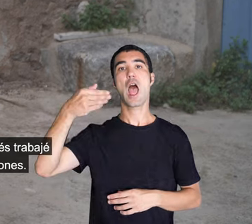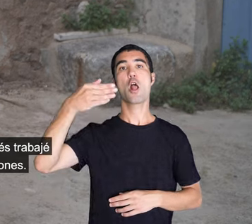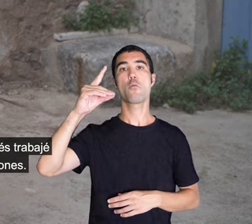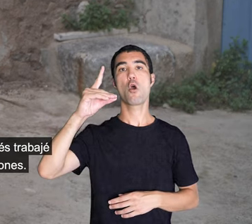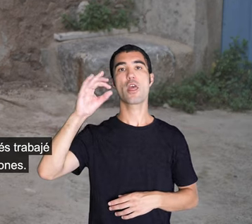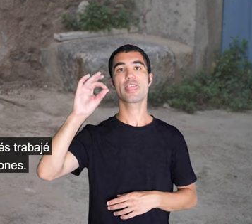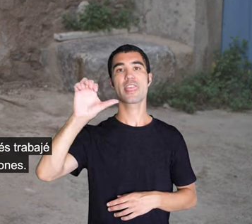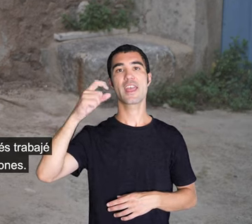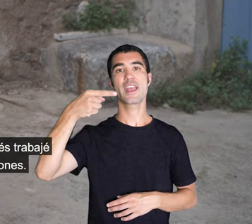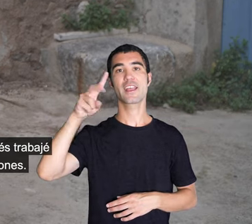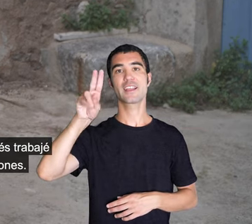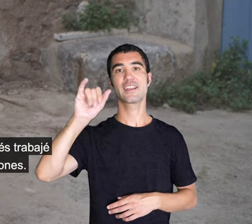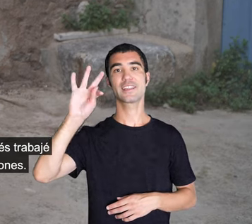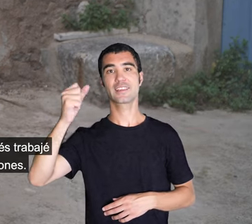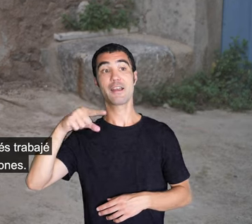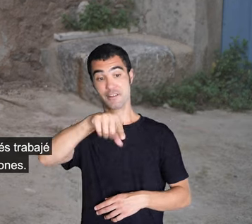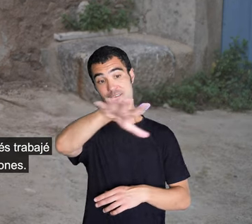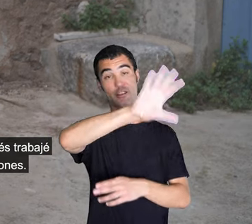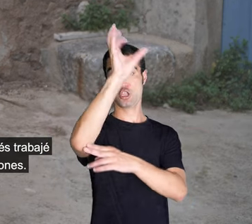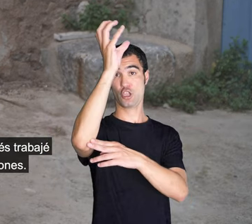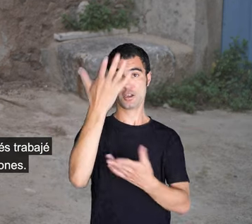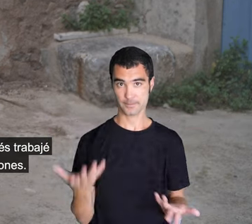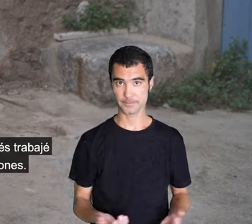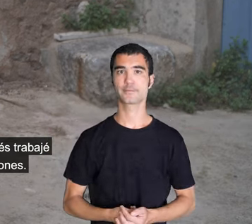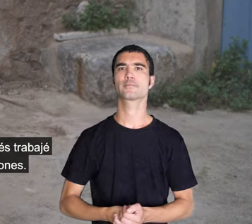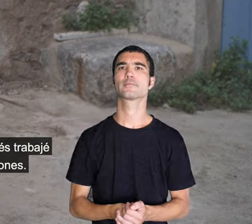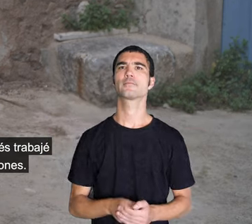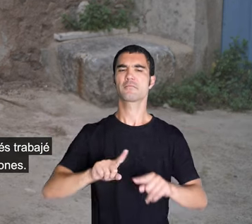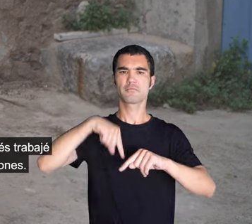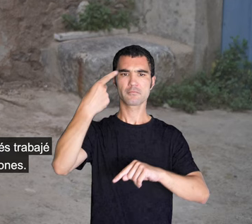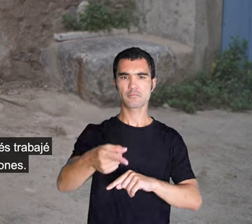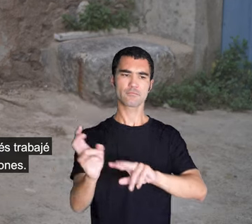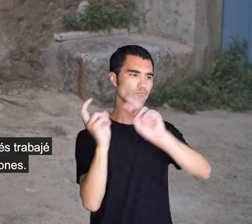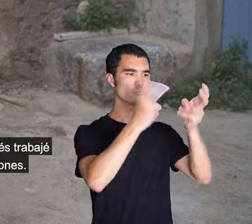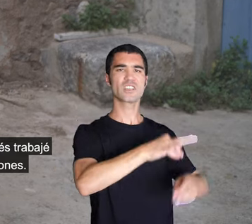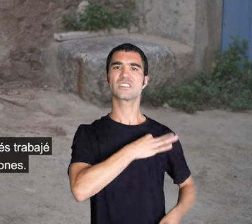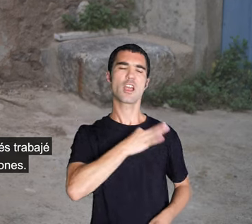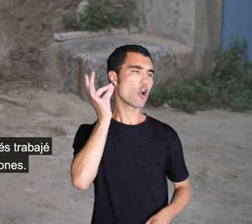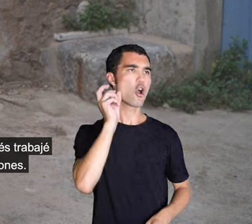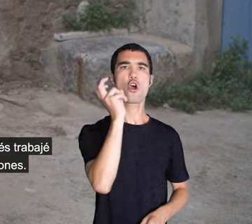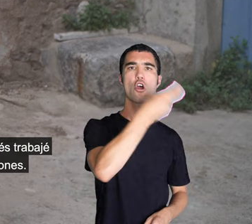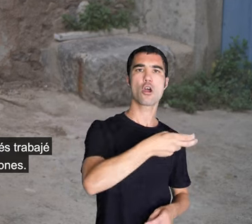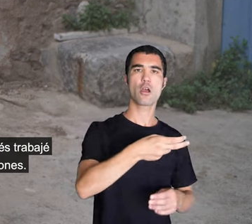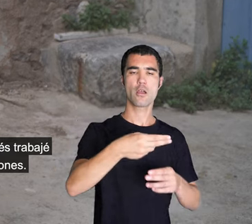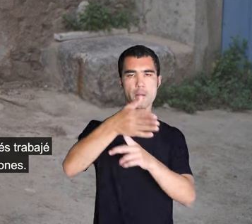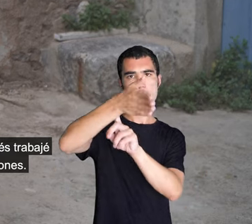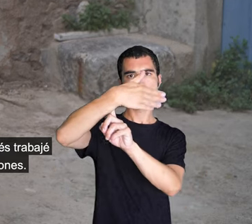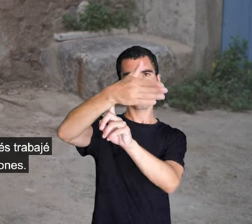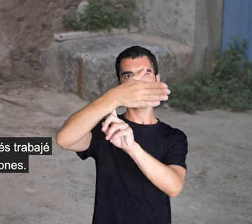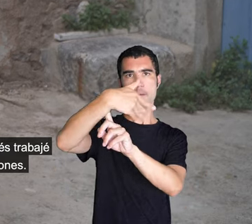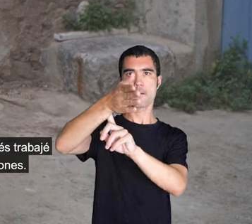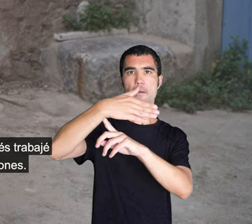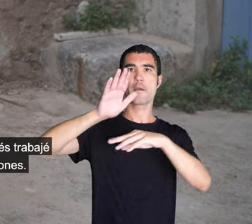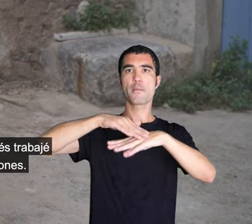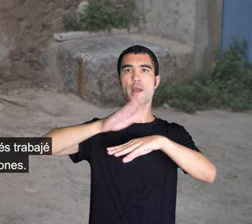i tot allà, allà a torre. Allà. I després vaig anar amb una altra senyora que feia banderins, que era